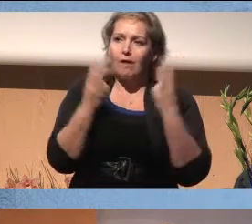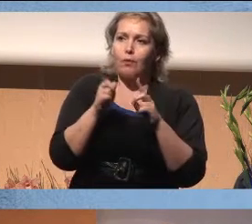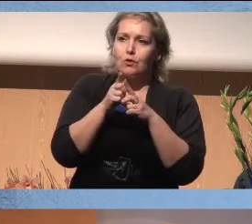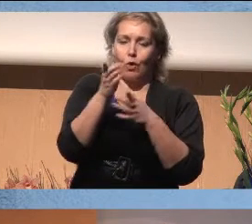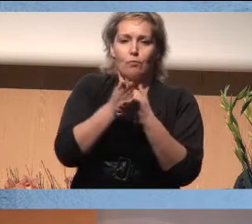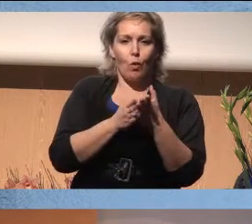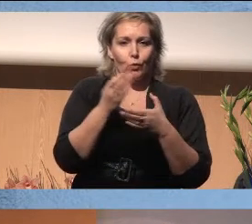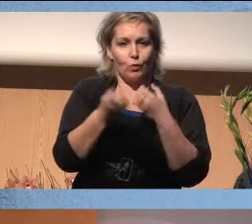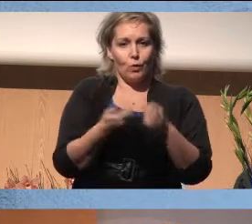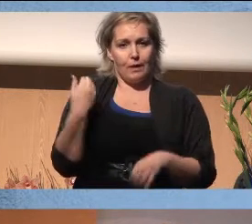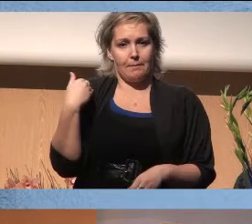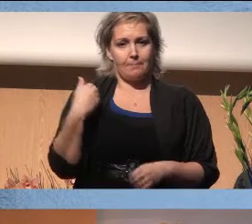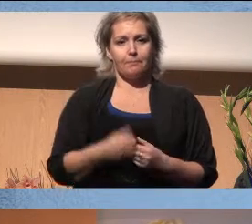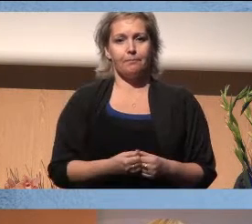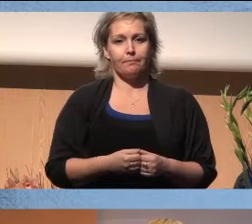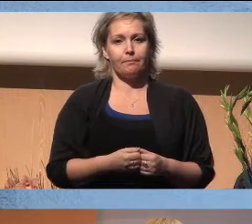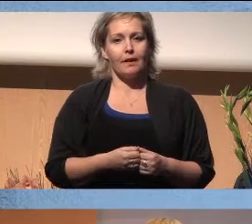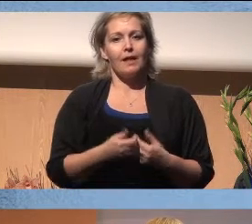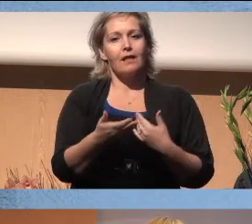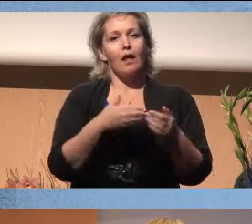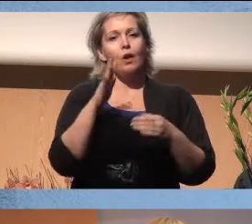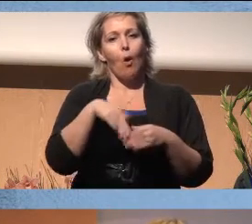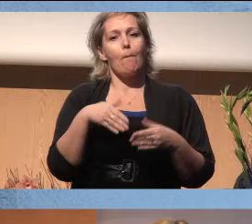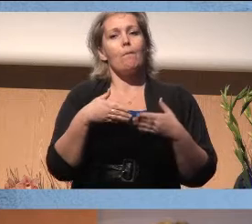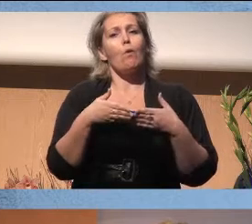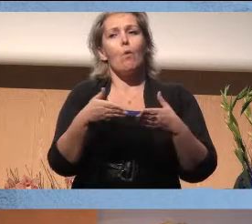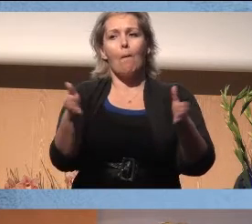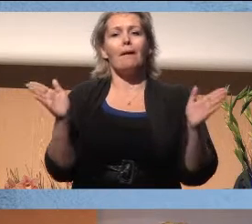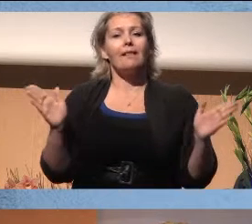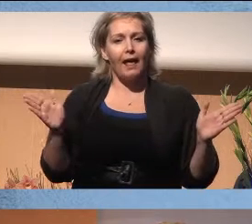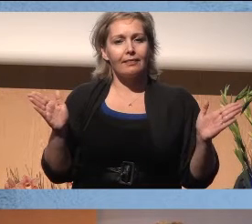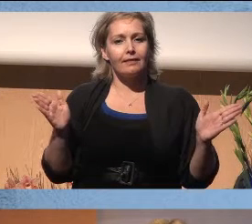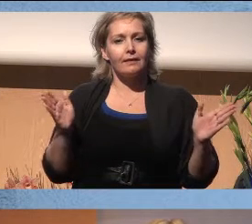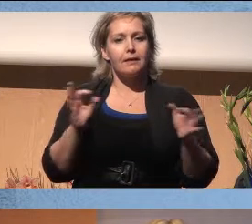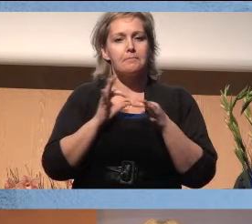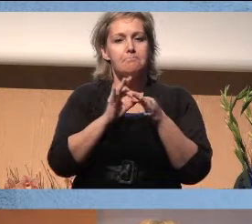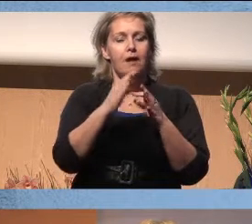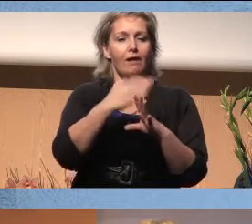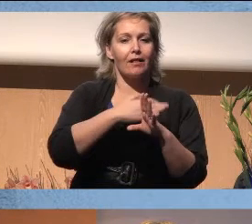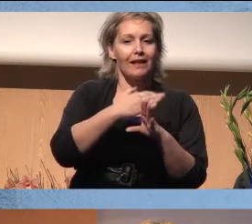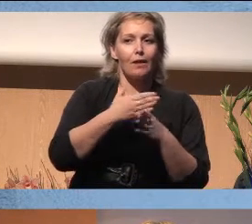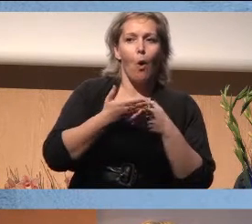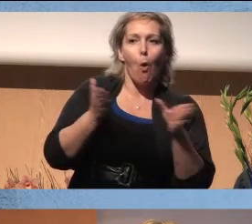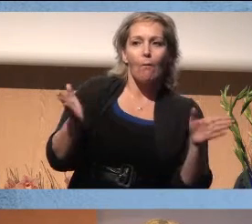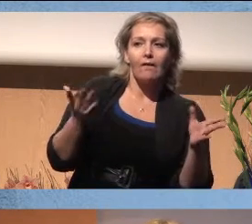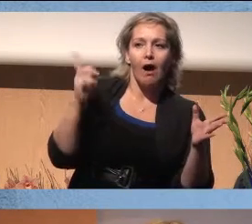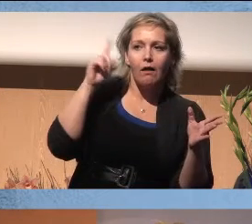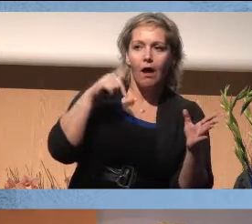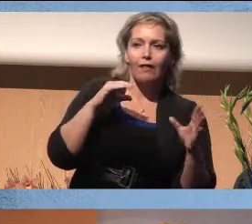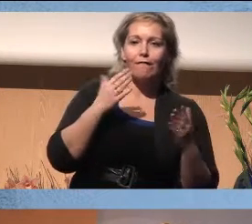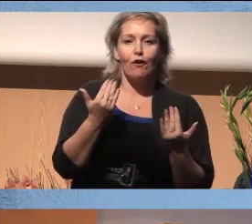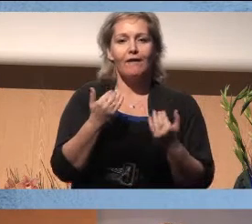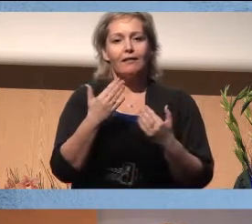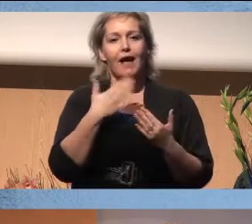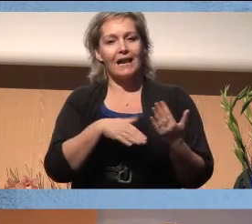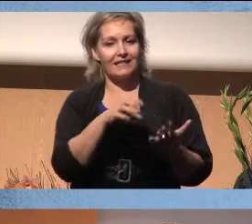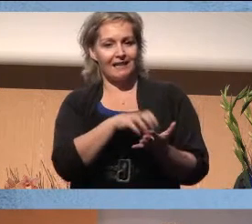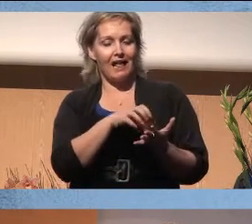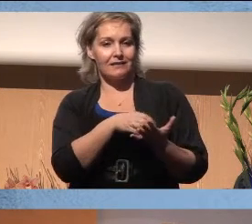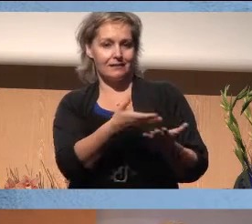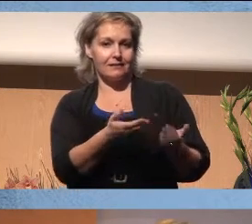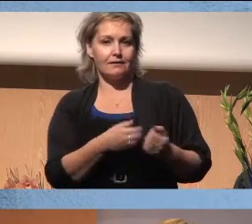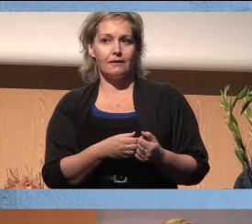måten. Det handler om åpenhet om kvalitet. Åpenhet om hva vi kan forvente oss av